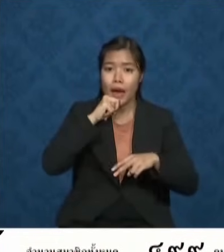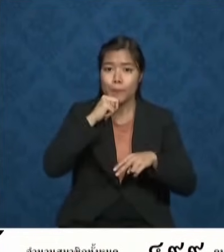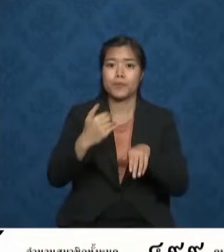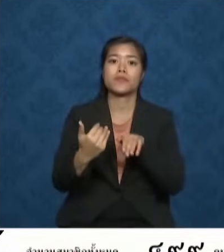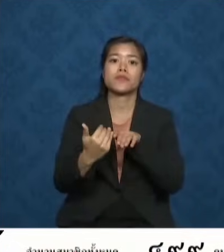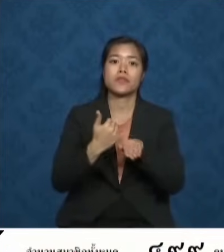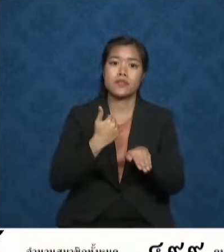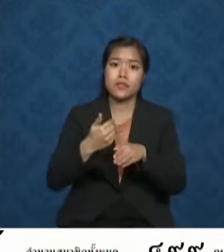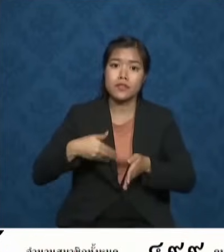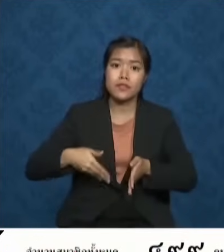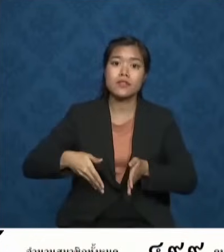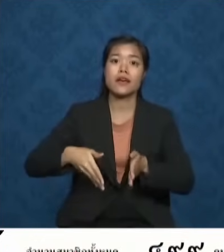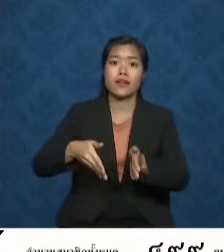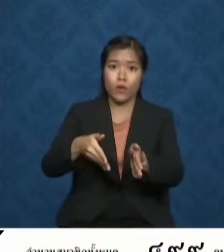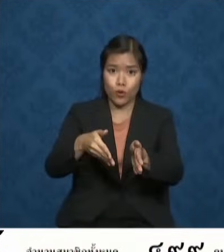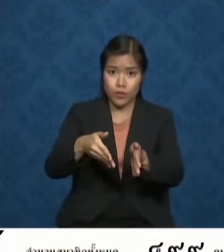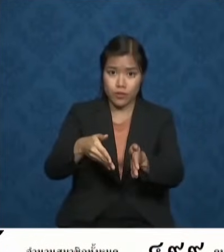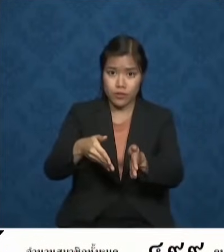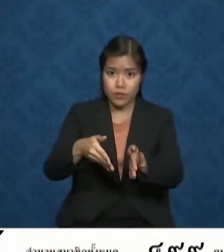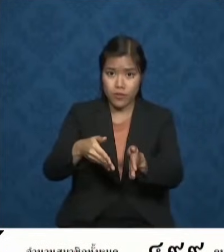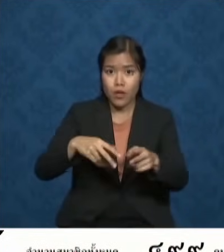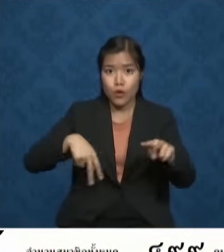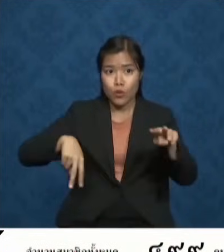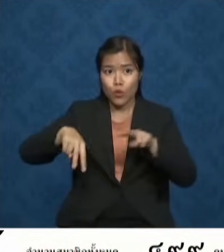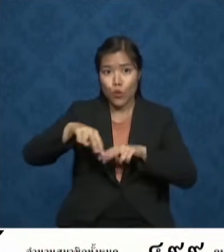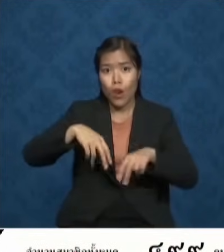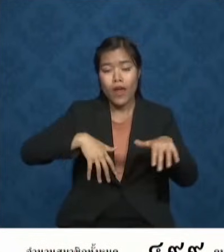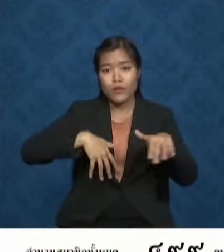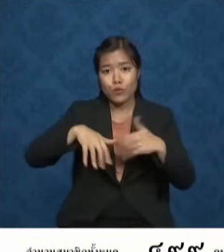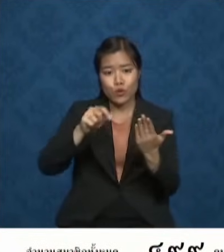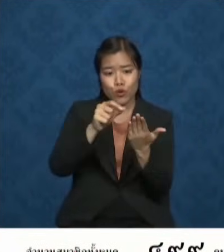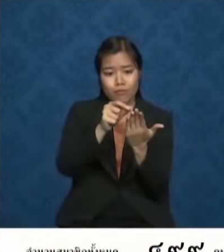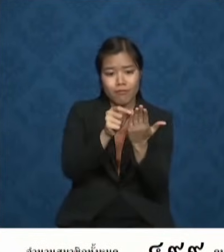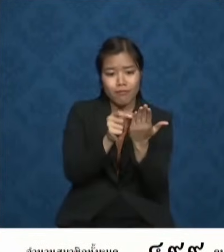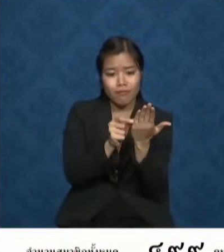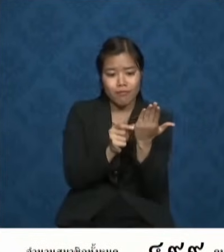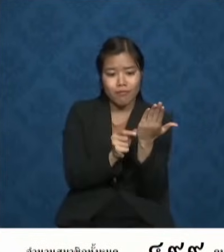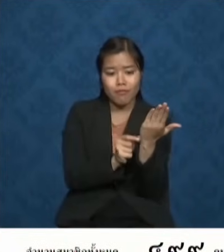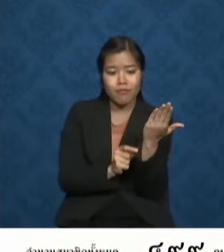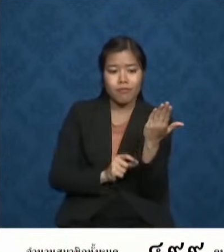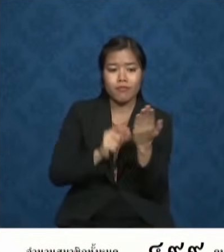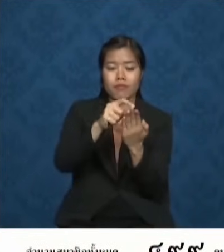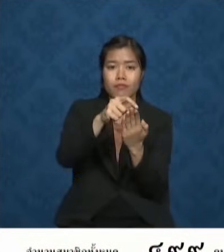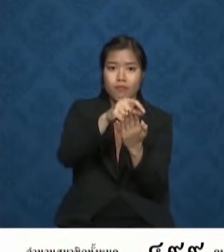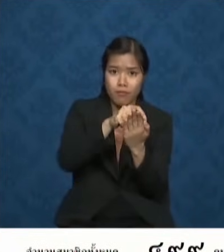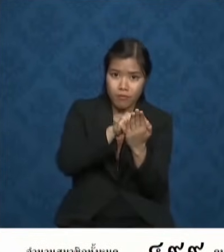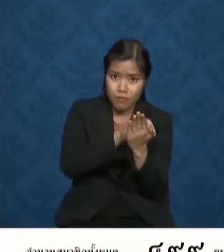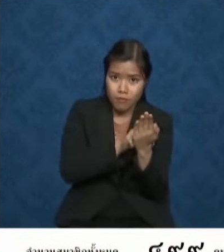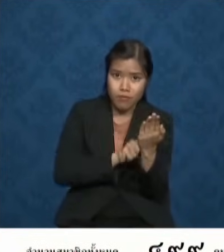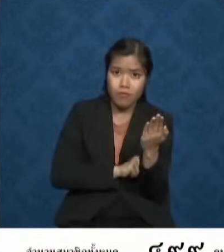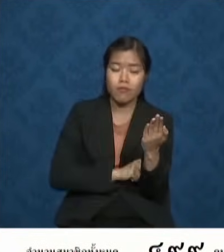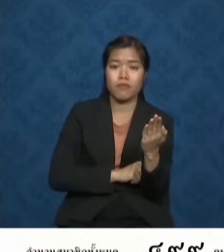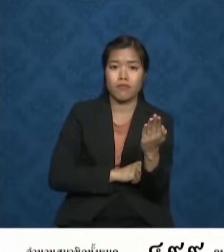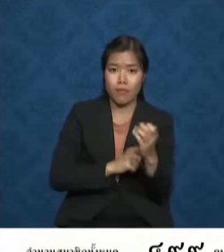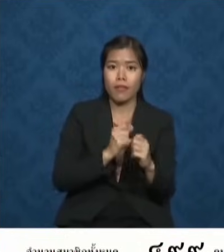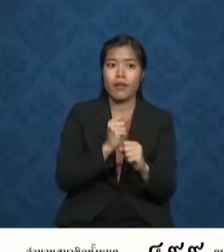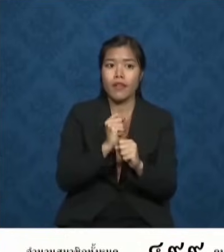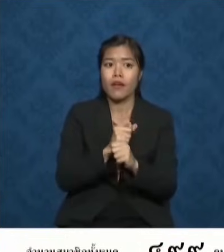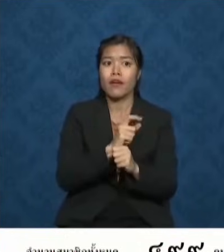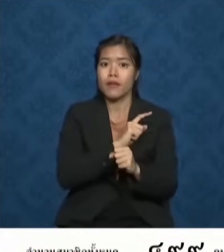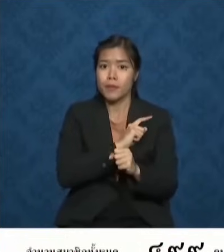ทำหมู่บ้านชายแดนหมู่บ้านต้องช่วงชิงจากพคคไปปฏิบัติการจิตวิทย